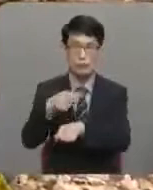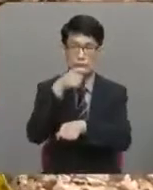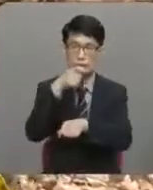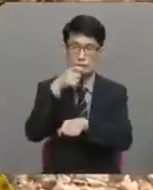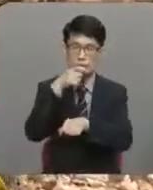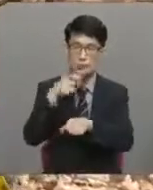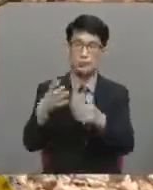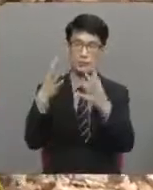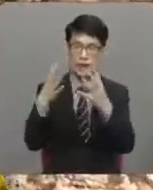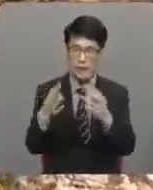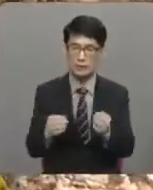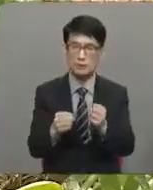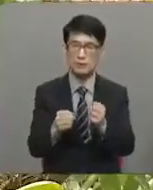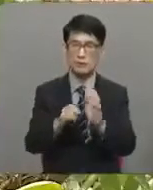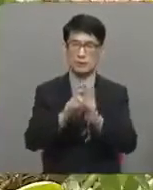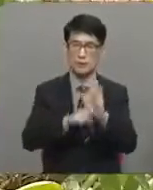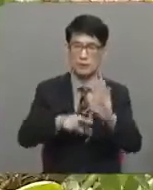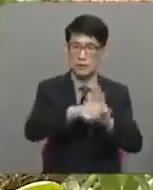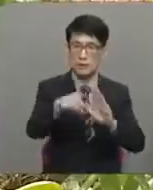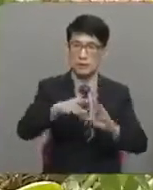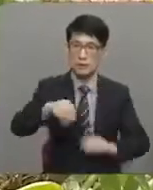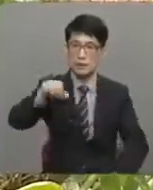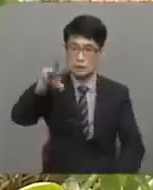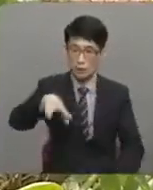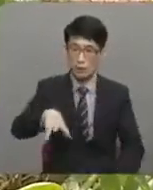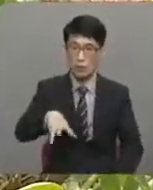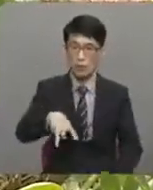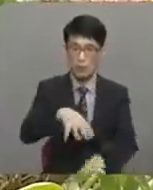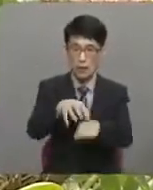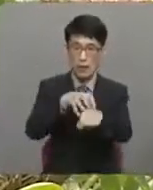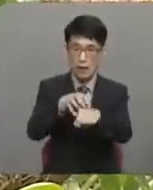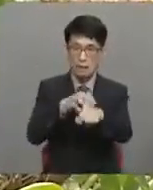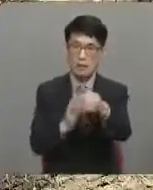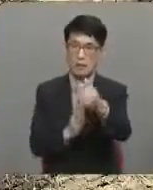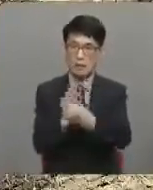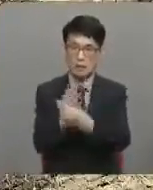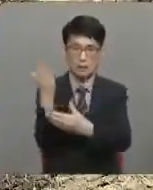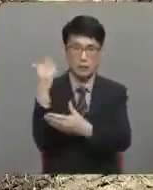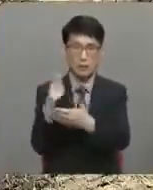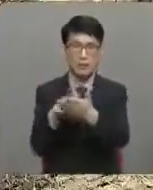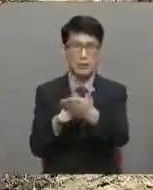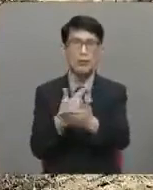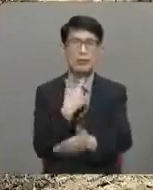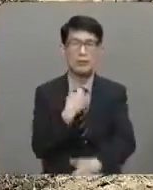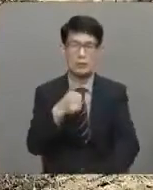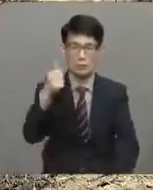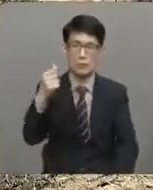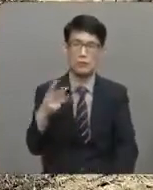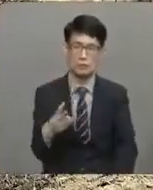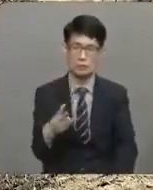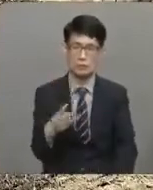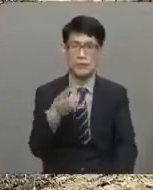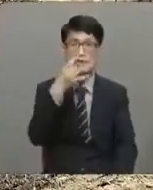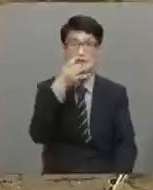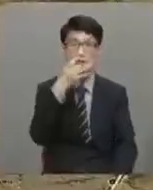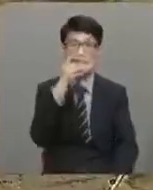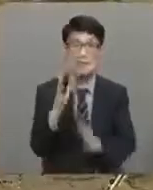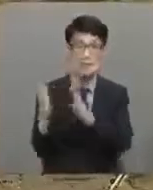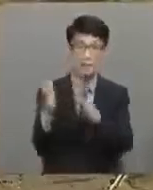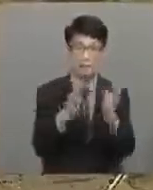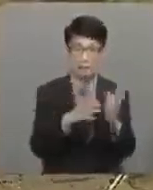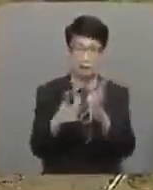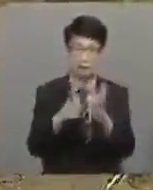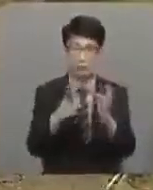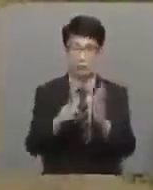많았던 강릉 사천 등 일부 지역에서 감자 역병 이 발생한 것을 확인했습니다 벼농사 에서도 저은 썽 해충의